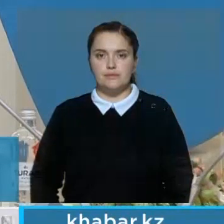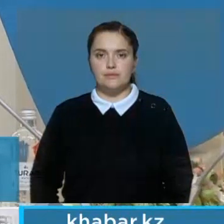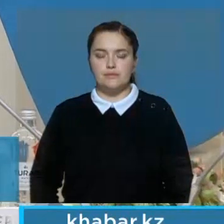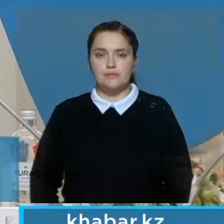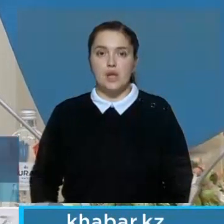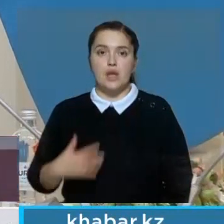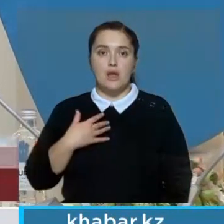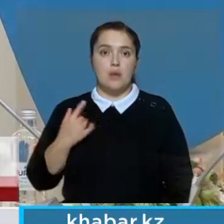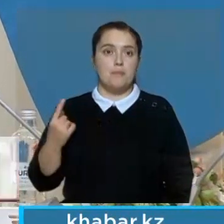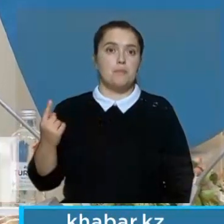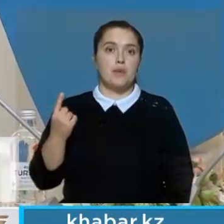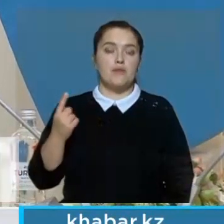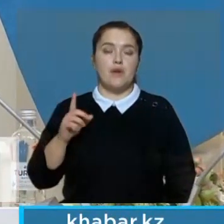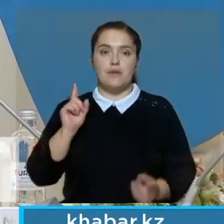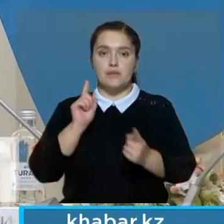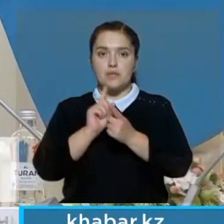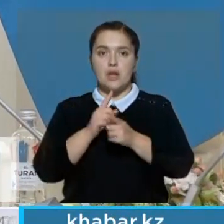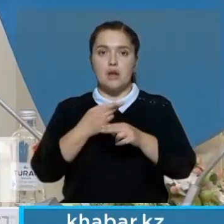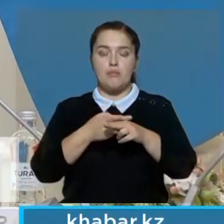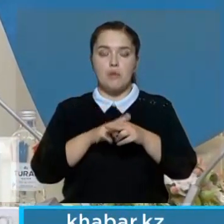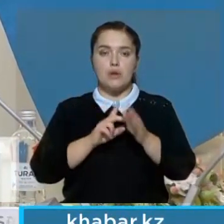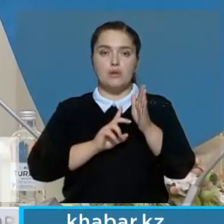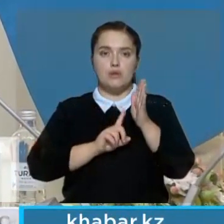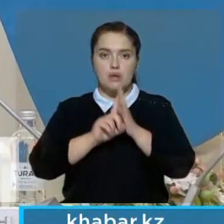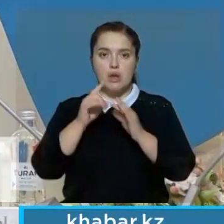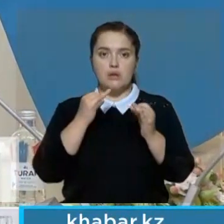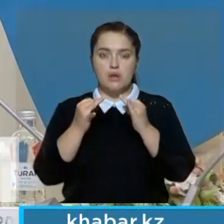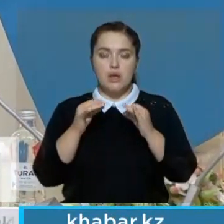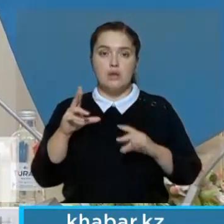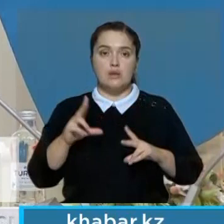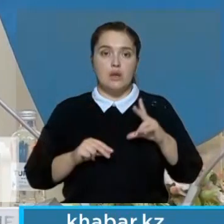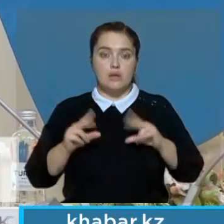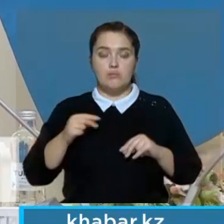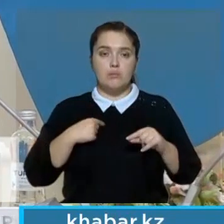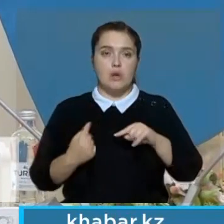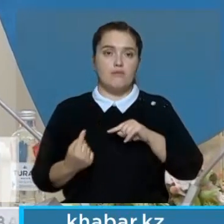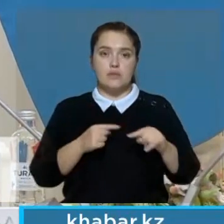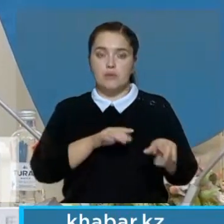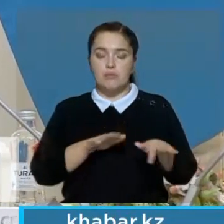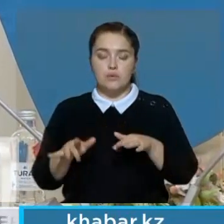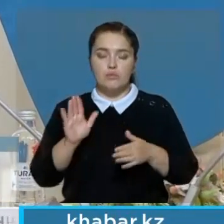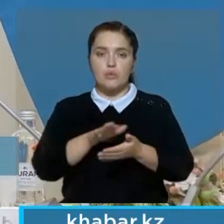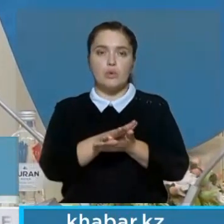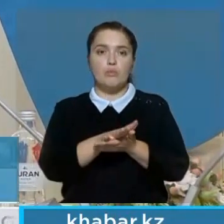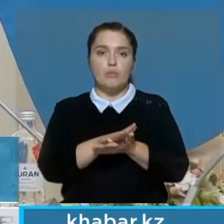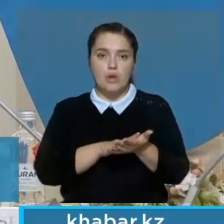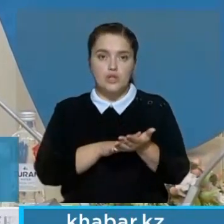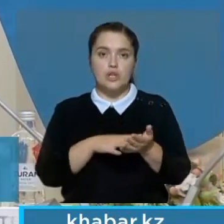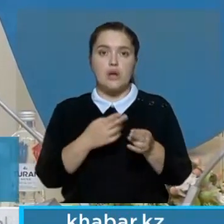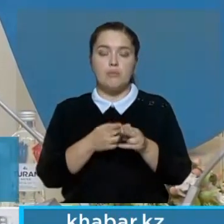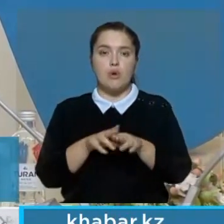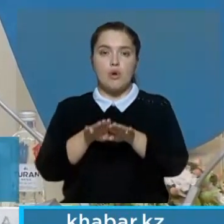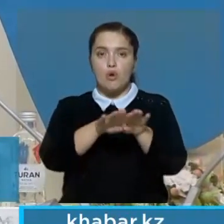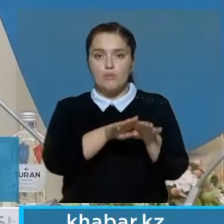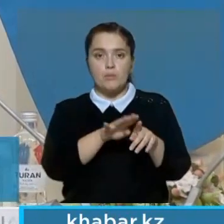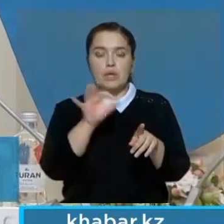Наша первая встреча олицетворяет начало нашего диалога. Надеемся, что наше взаимодействие будет продолжаться в соответствии с общими